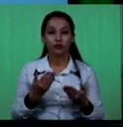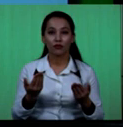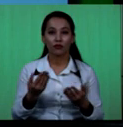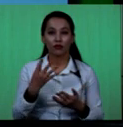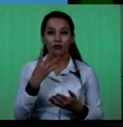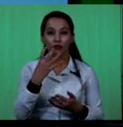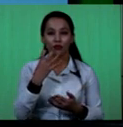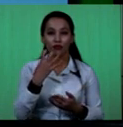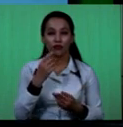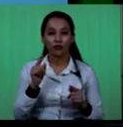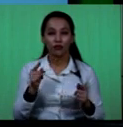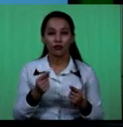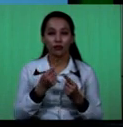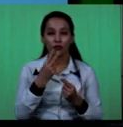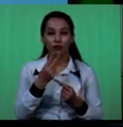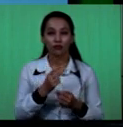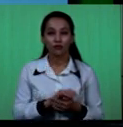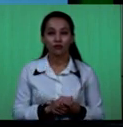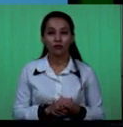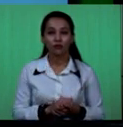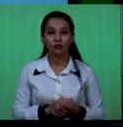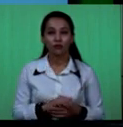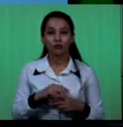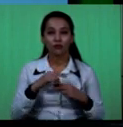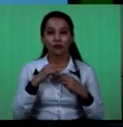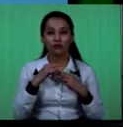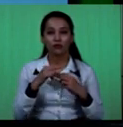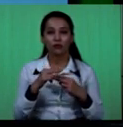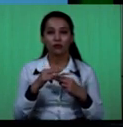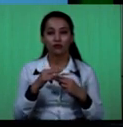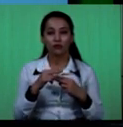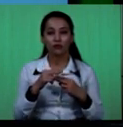qaysi rasm hosil bo'ladi? Diqqat bilan ushbu